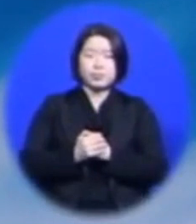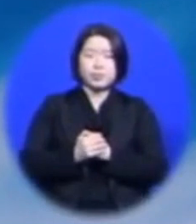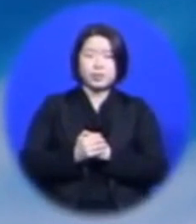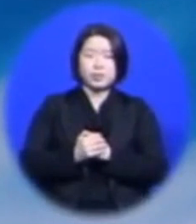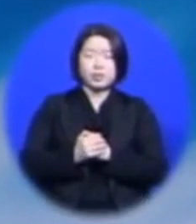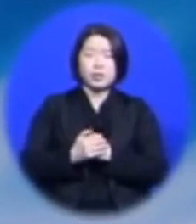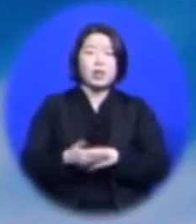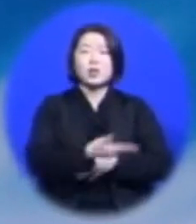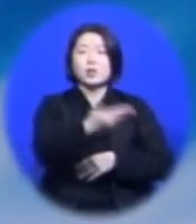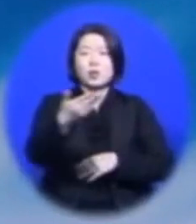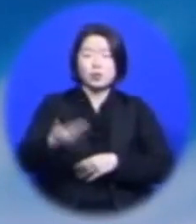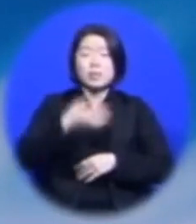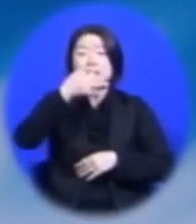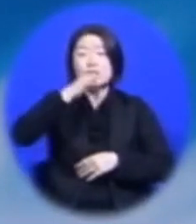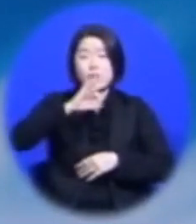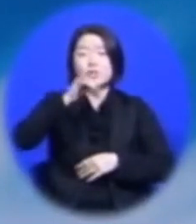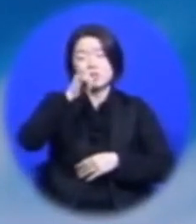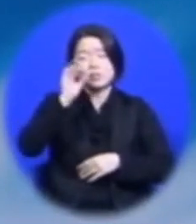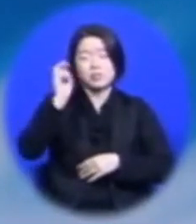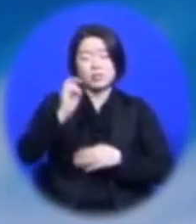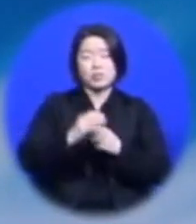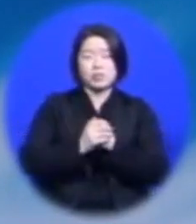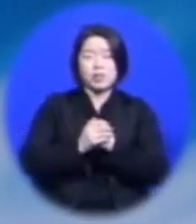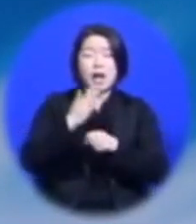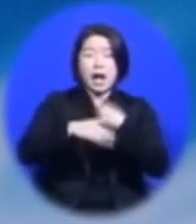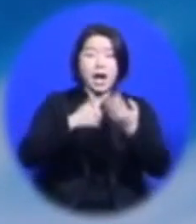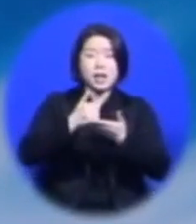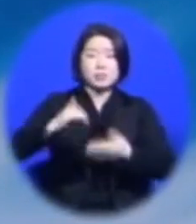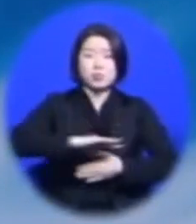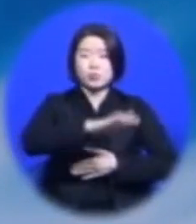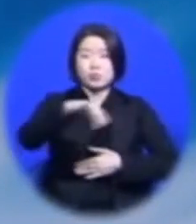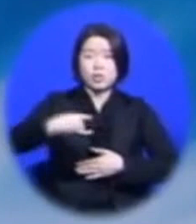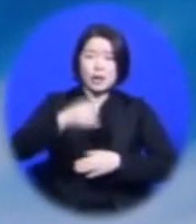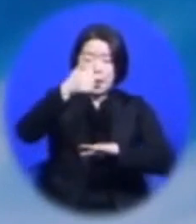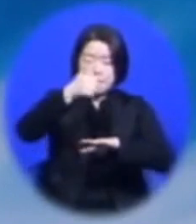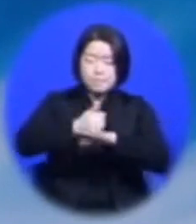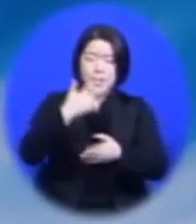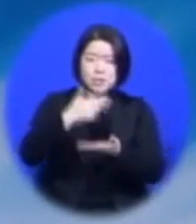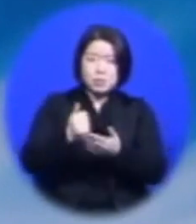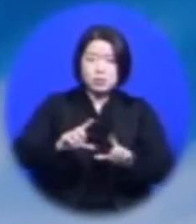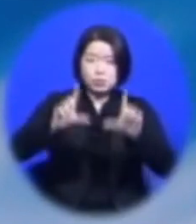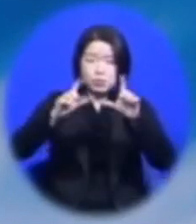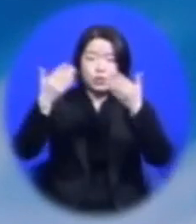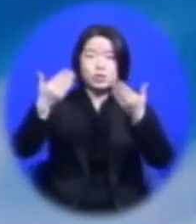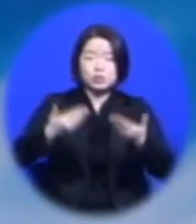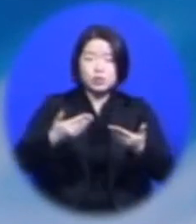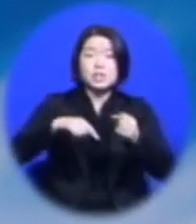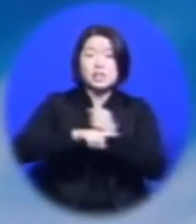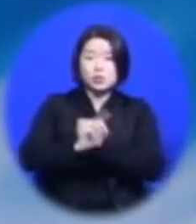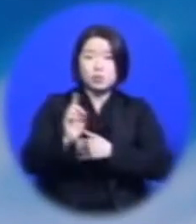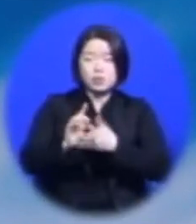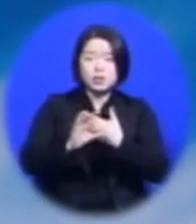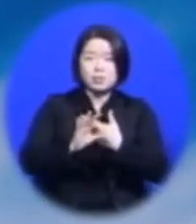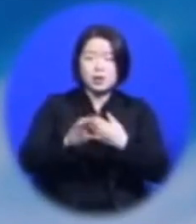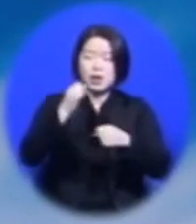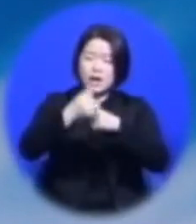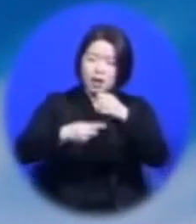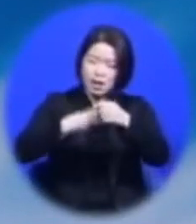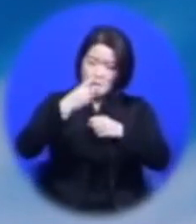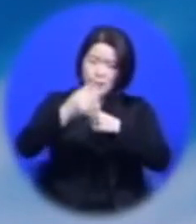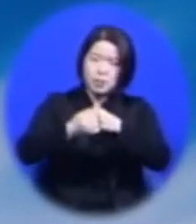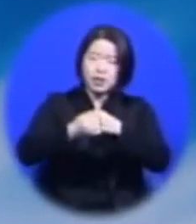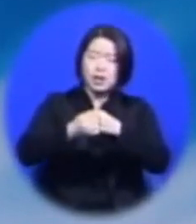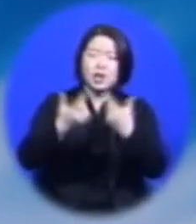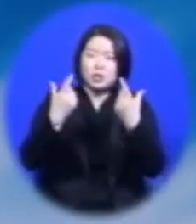그 여러분에게 유익해요. 하나님이 우리에게 이렇게 마지막 주일을 주신 것은 해마다 똑같이